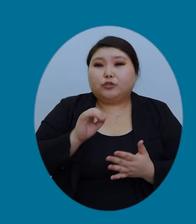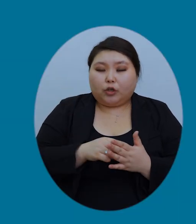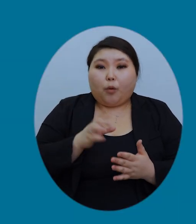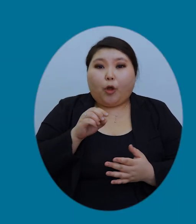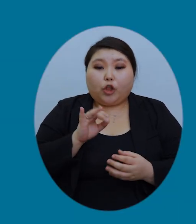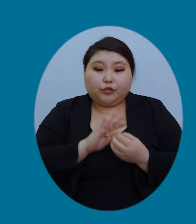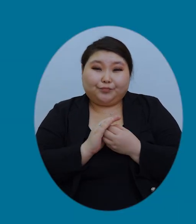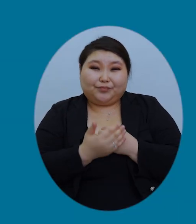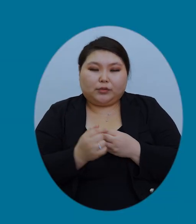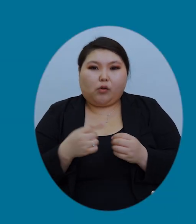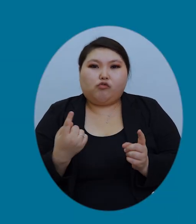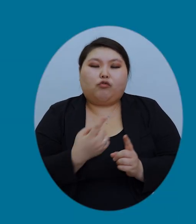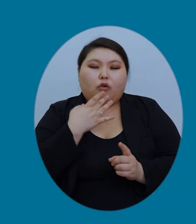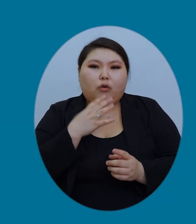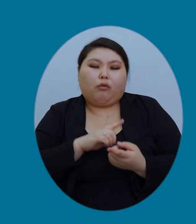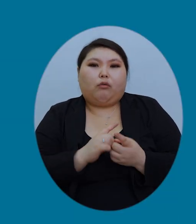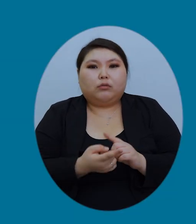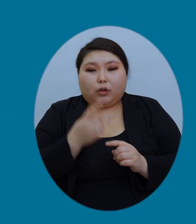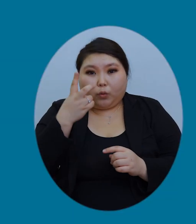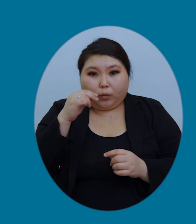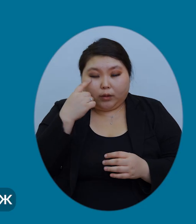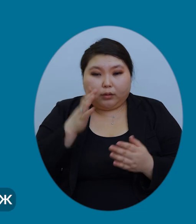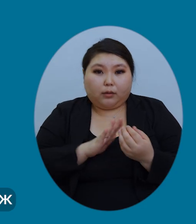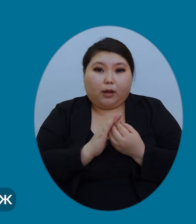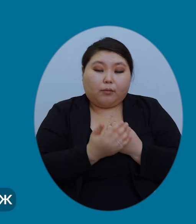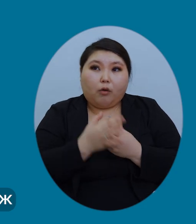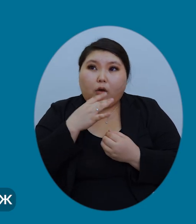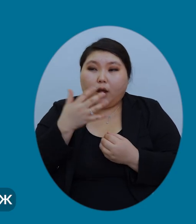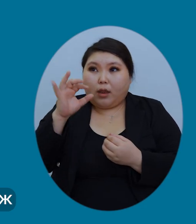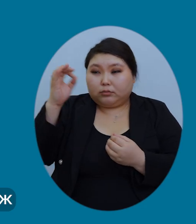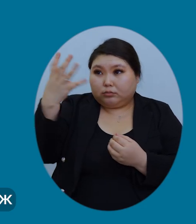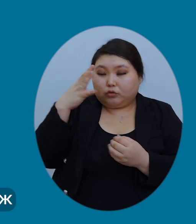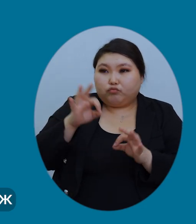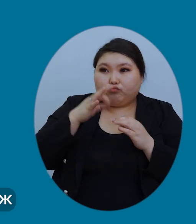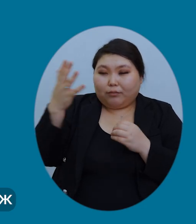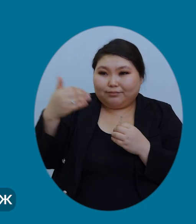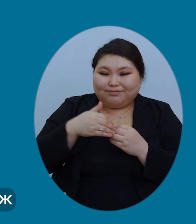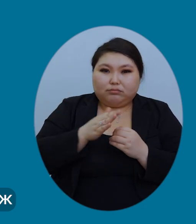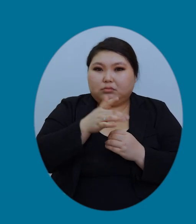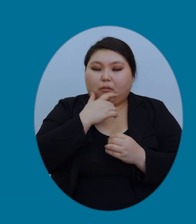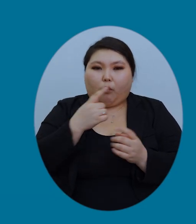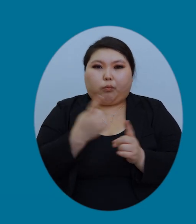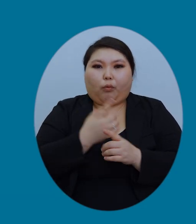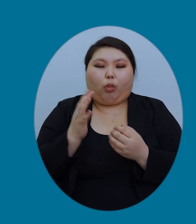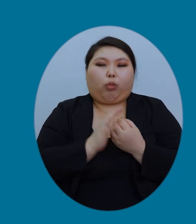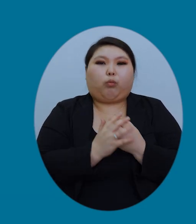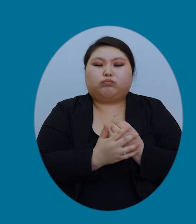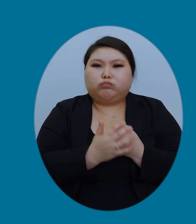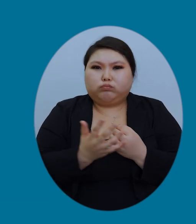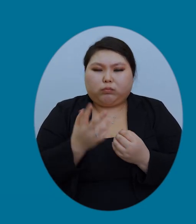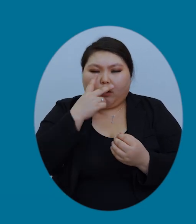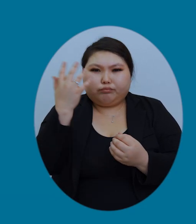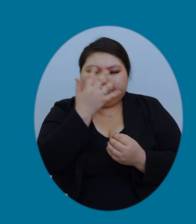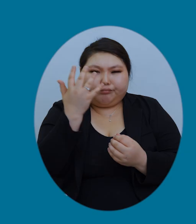болор энэхүү шин чанараа алддаг учраас нүдээр дамжиж орж ирж байгаа гэрлийг зөв чиглэлд тугалахгүй сарниулж өгдөг. Мөн